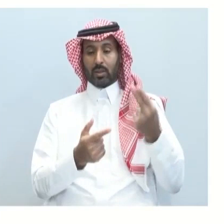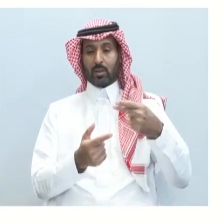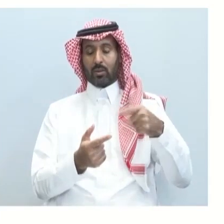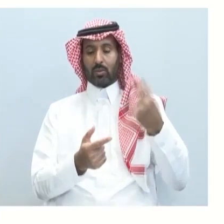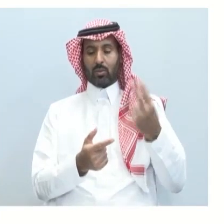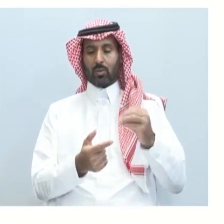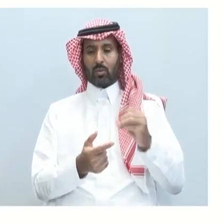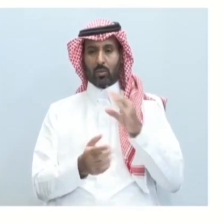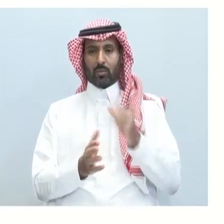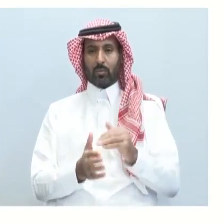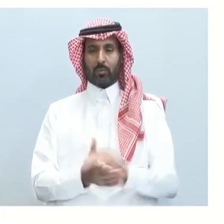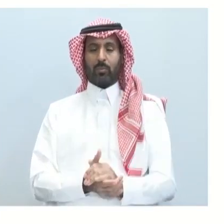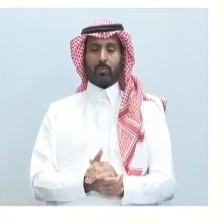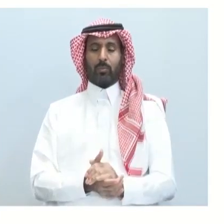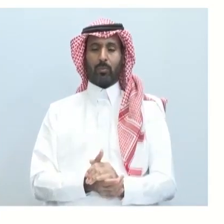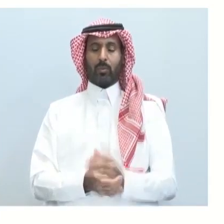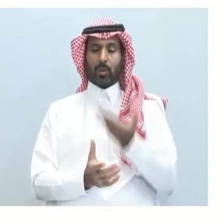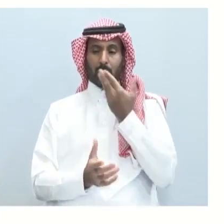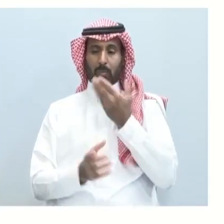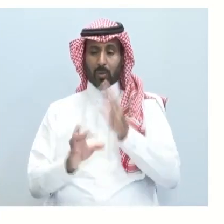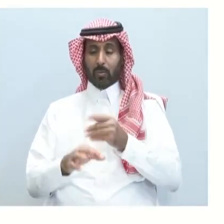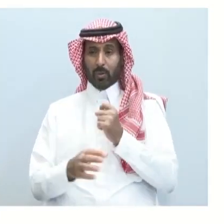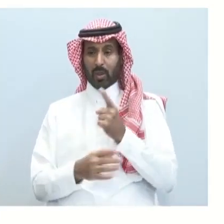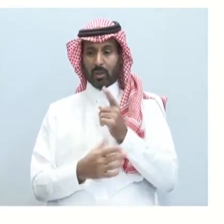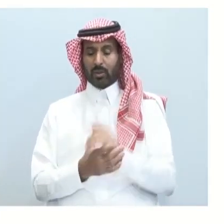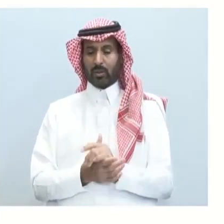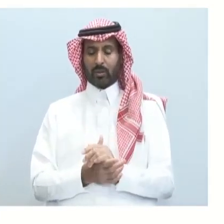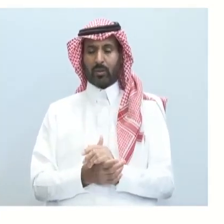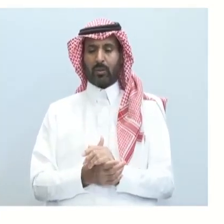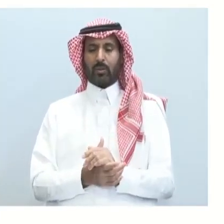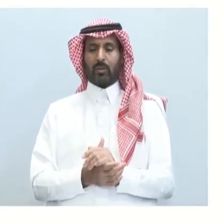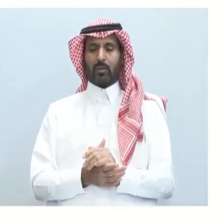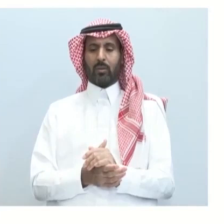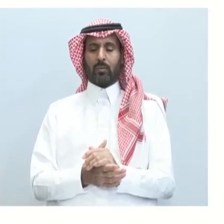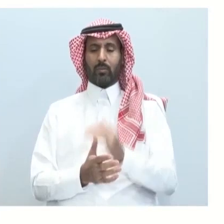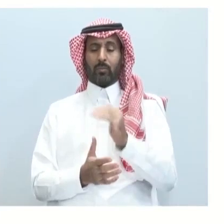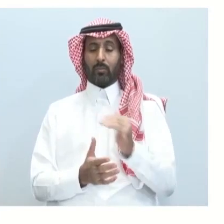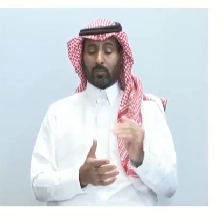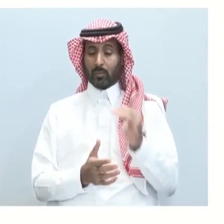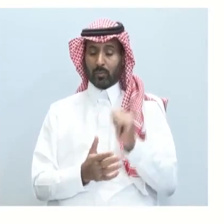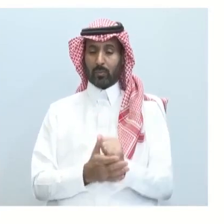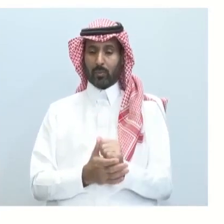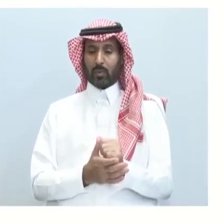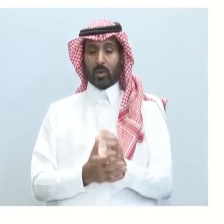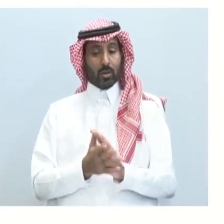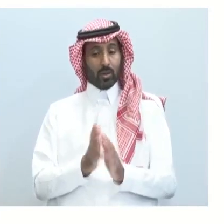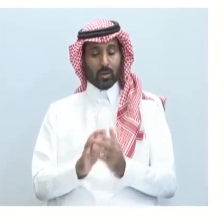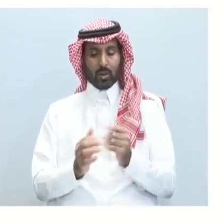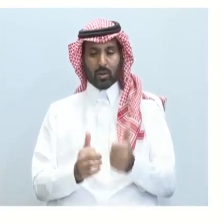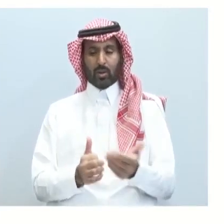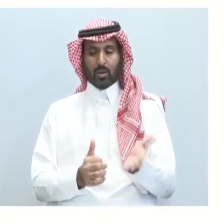ثاني اكسيد الكربون فهذه المعادله نسميها ايش معادله ايونيه نهائيه